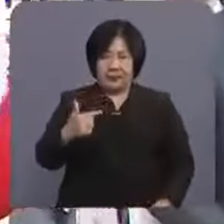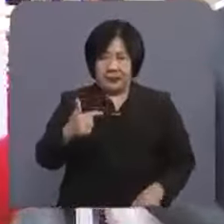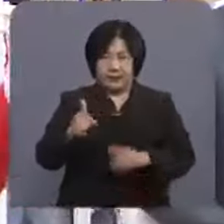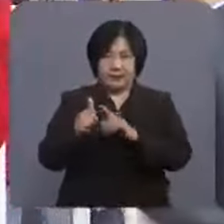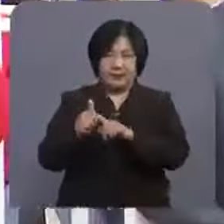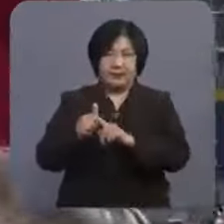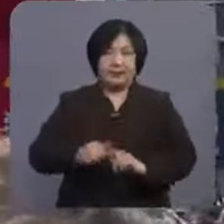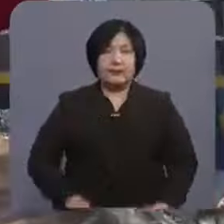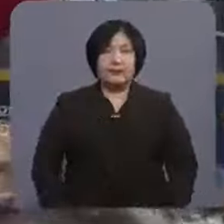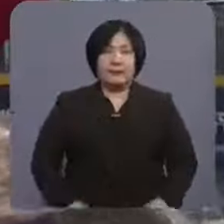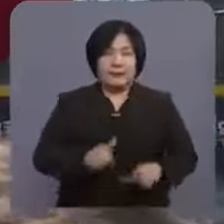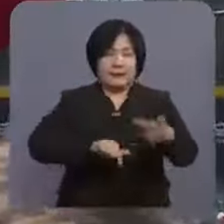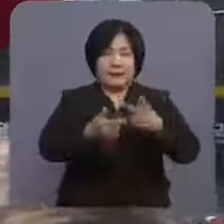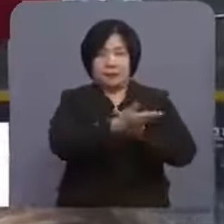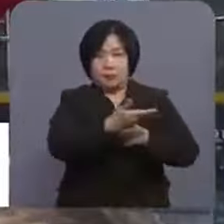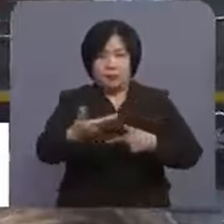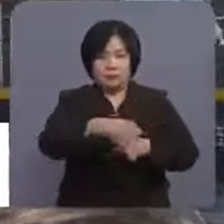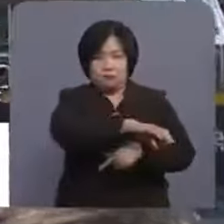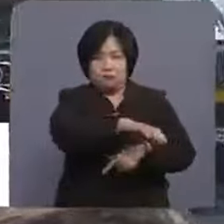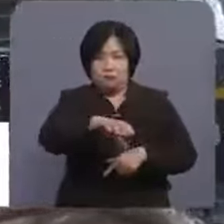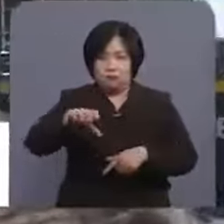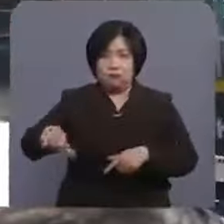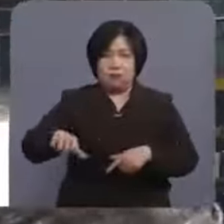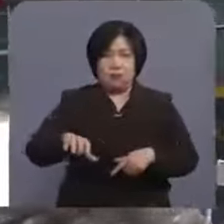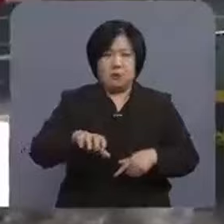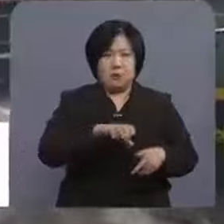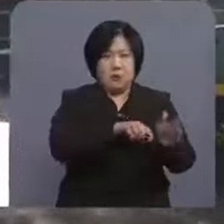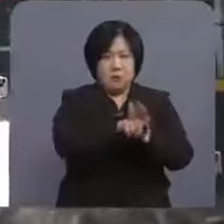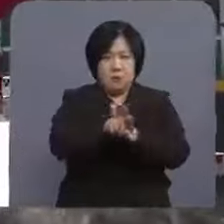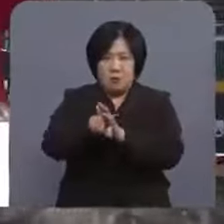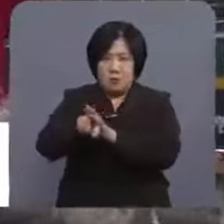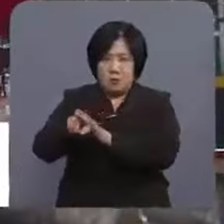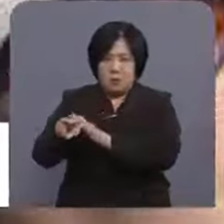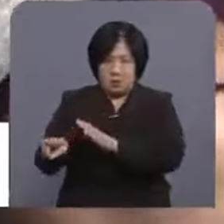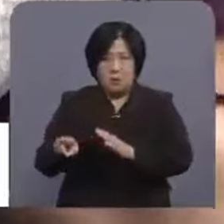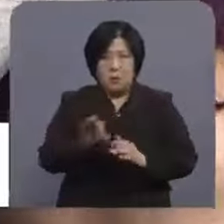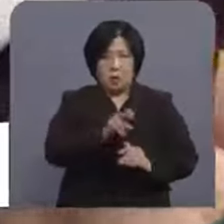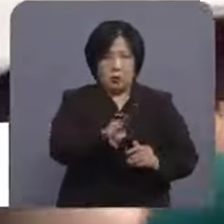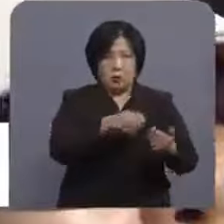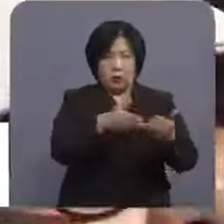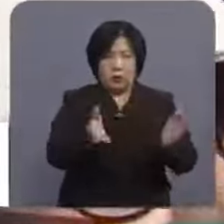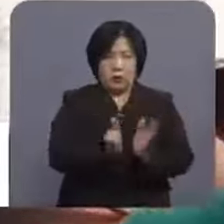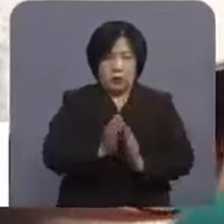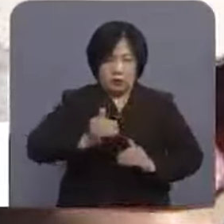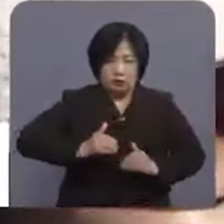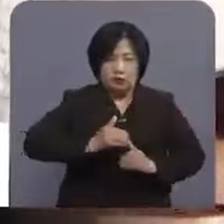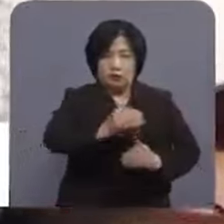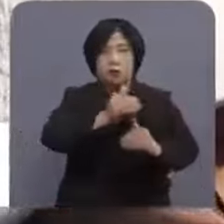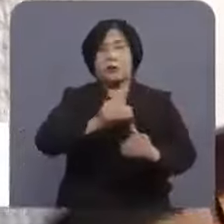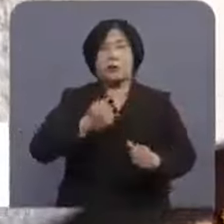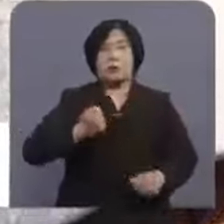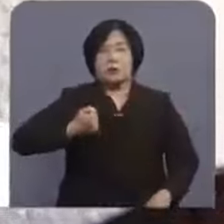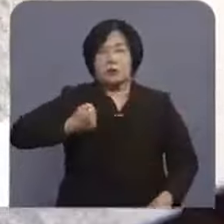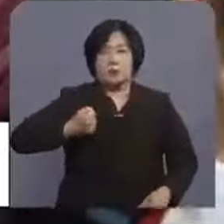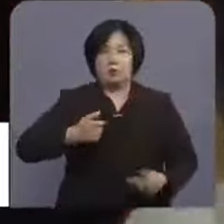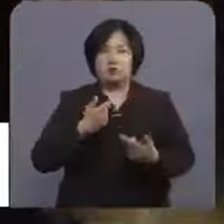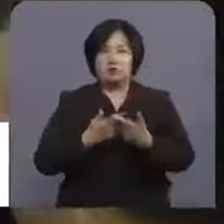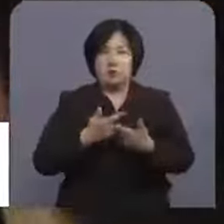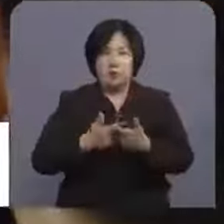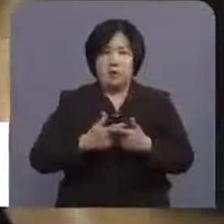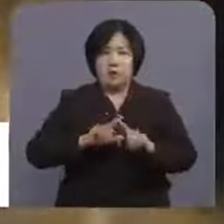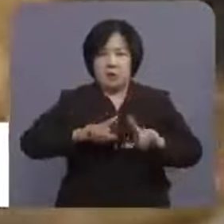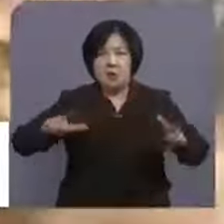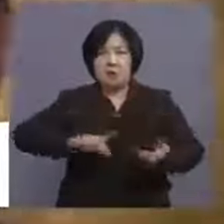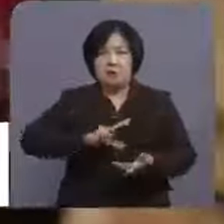비상대책위원장. 낙동강 벨트 등 격전지 곳곳을 돌며 집권 여당의 추진력으로 부산의 산적한 현안을